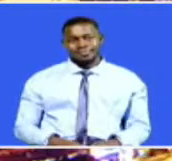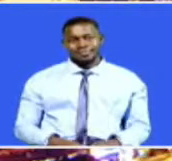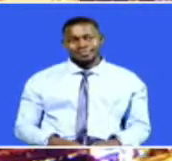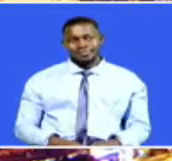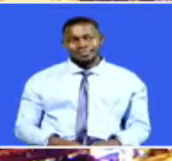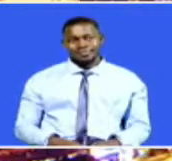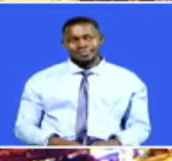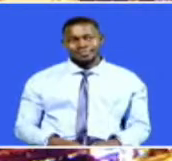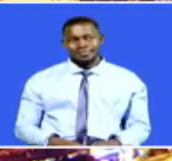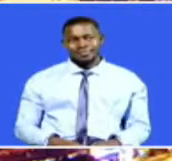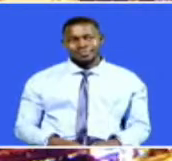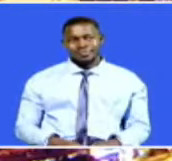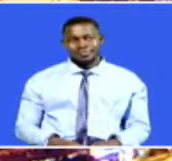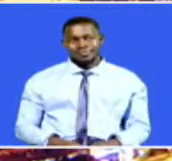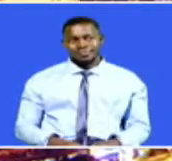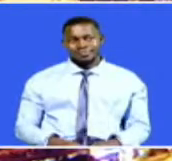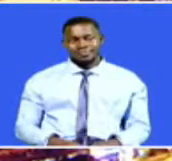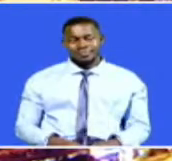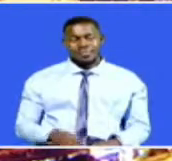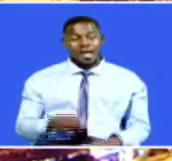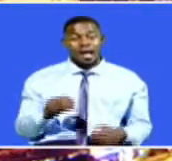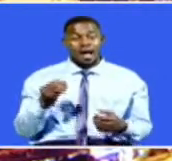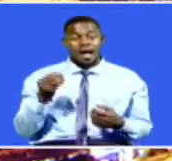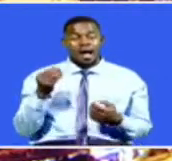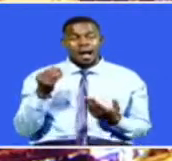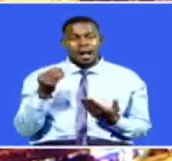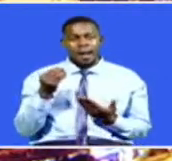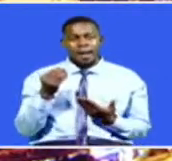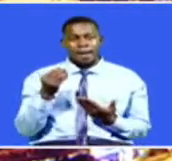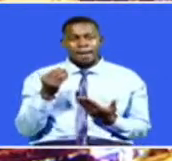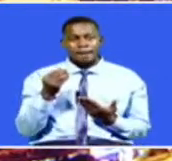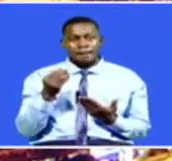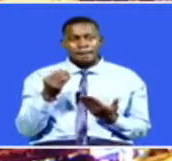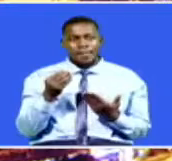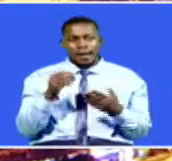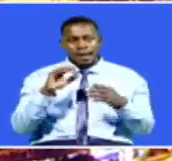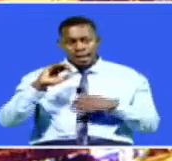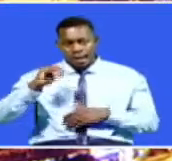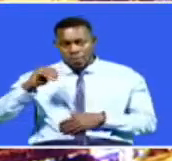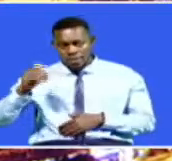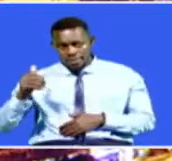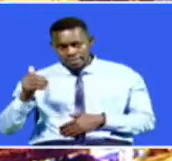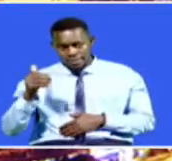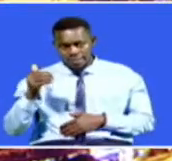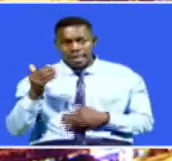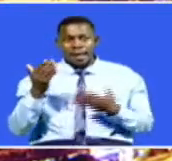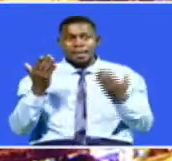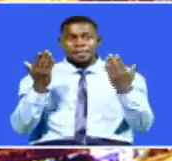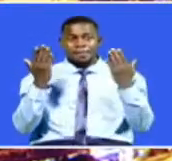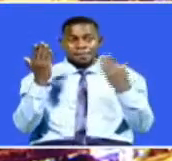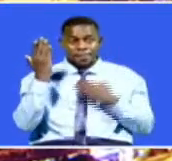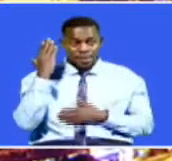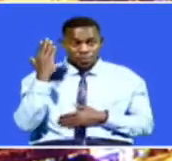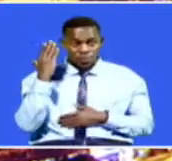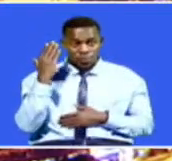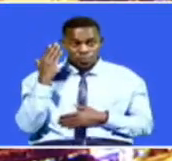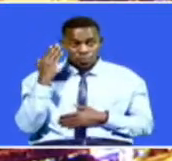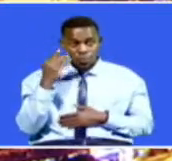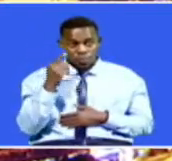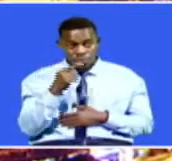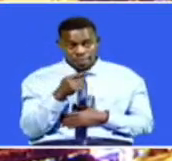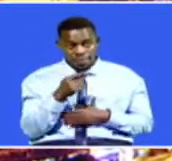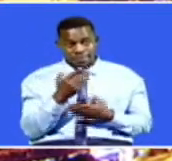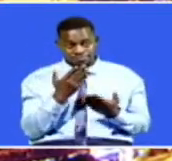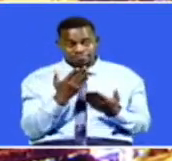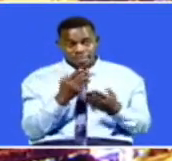Zaidi ya wakazi 3,000 kaunti ya Meru wamenufaika na kambi ya matibabu bila malipo iliyofadhiliwa na wakfu wa Mpesa katika shule ya msingi ya